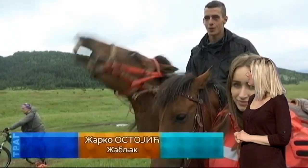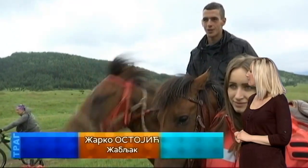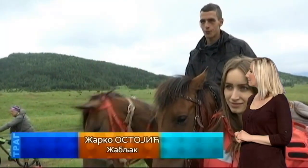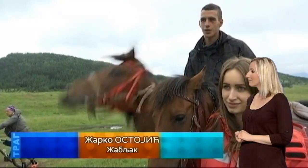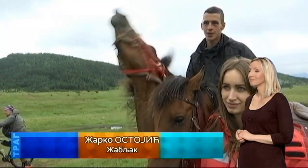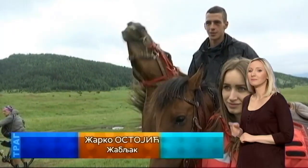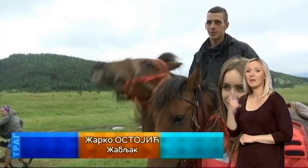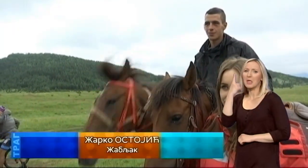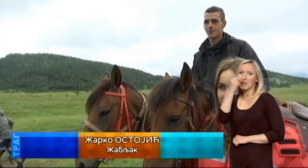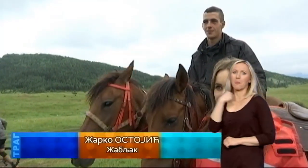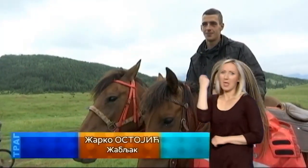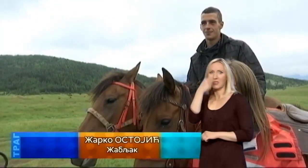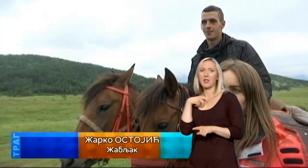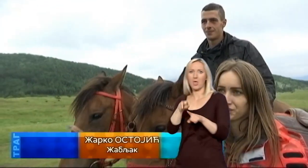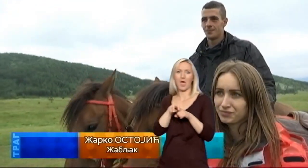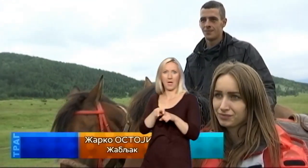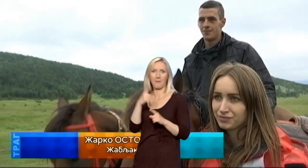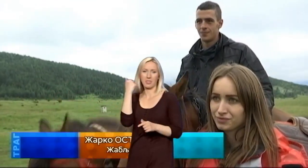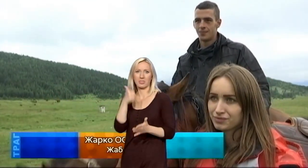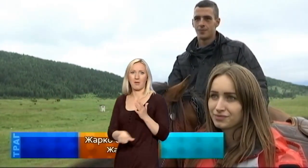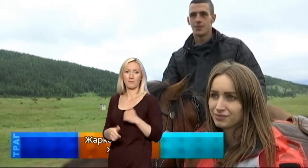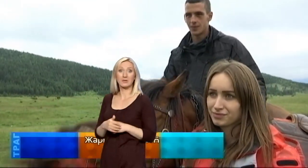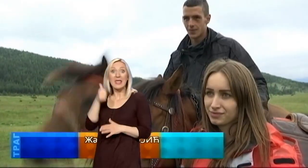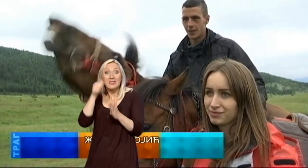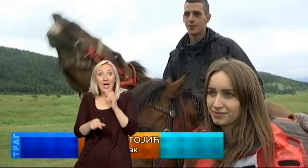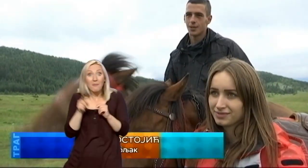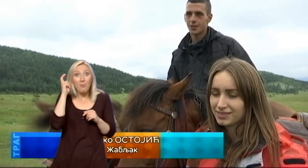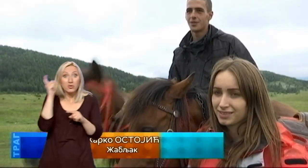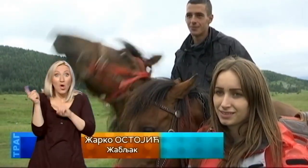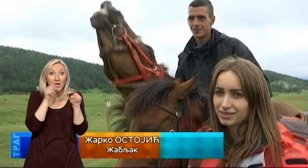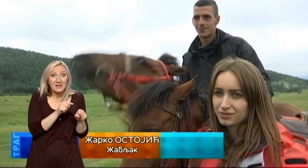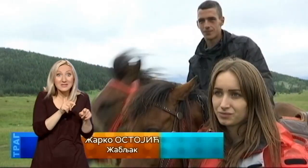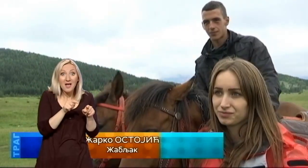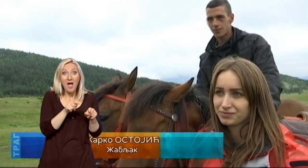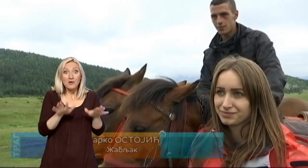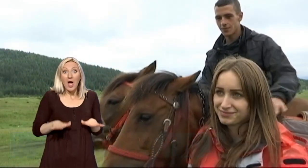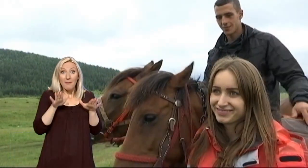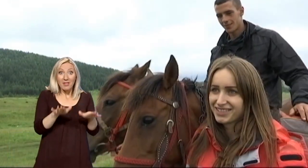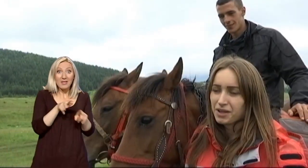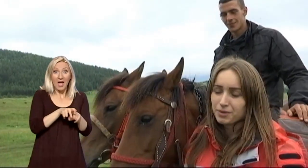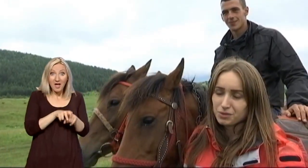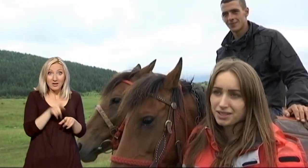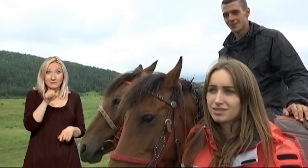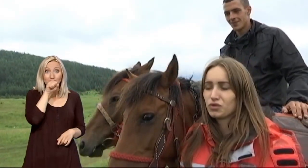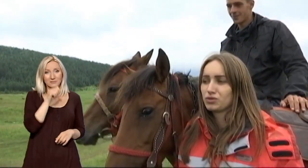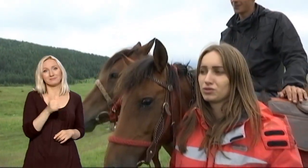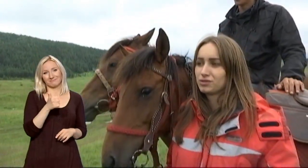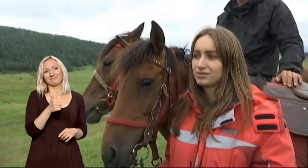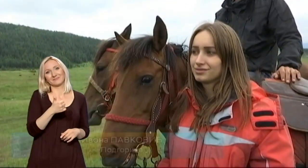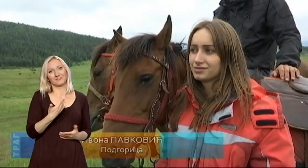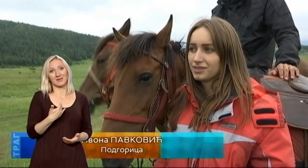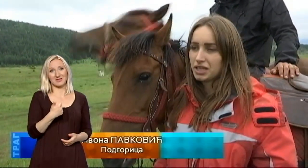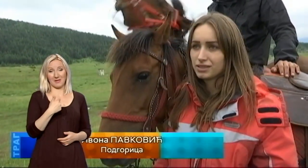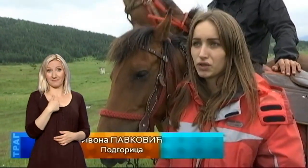Bar jedno nedeljno na jahanje idem. Bar jedno nedeljno dođi iz Podgorice. Na jahanje idem. Toliko voliš jahanje? Pa dobro, ja sam